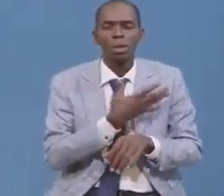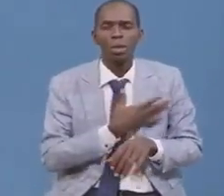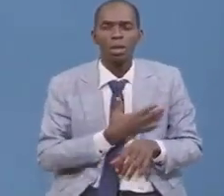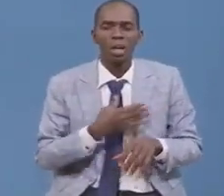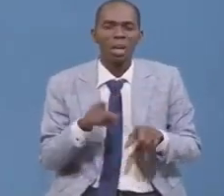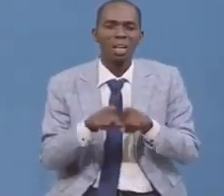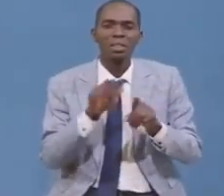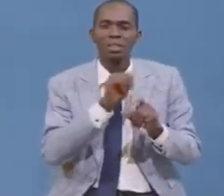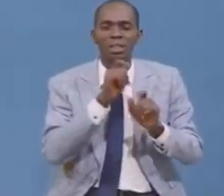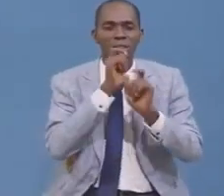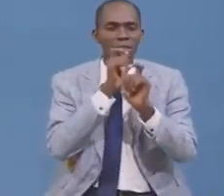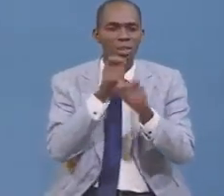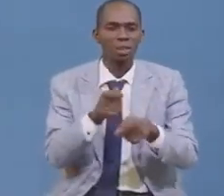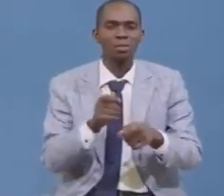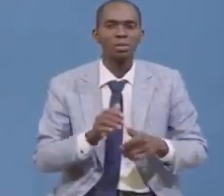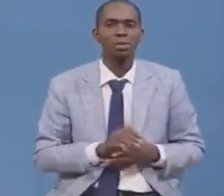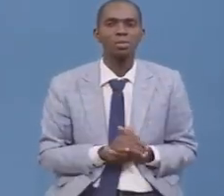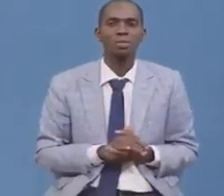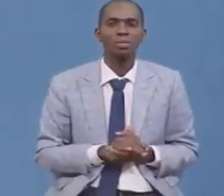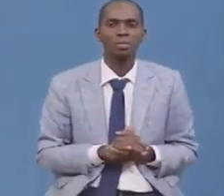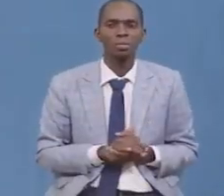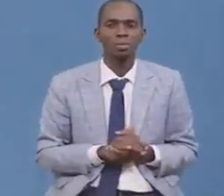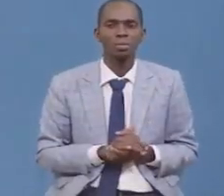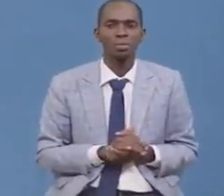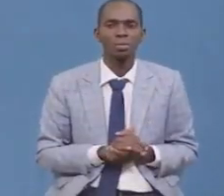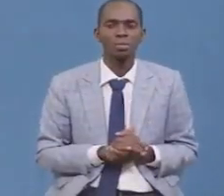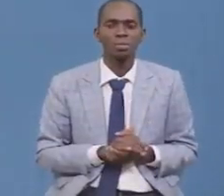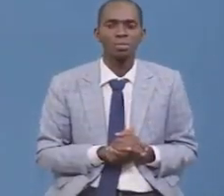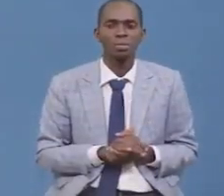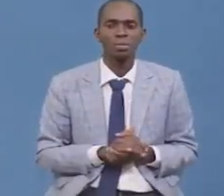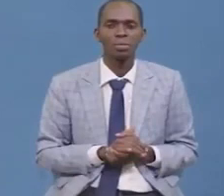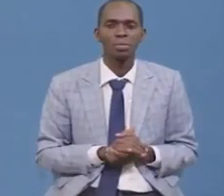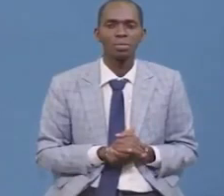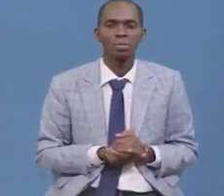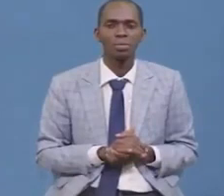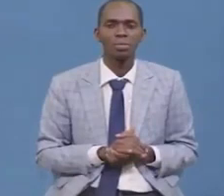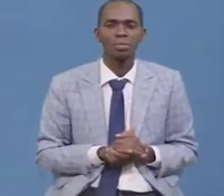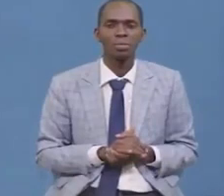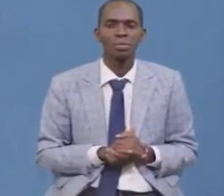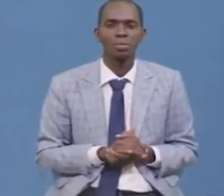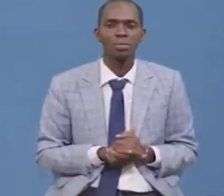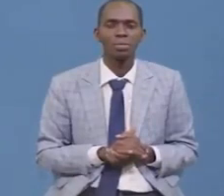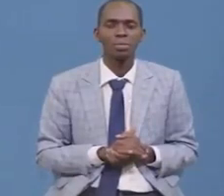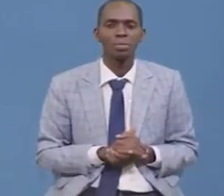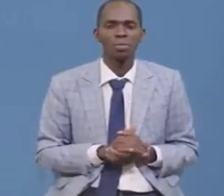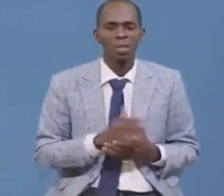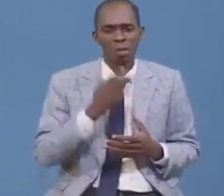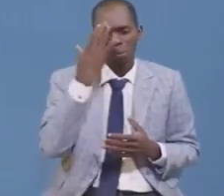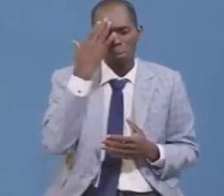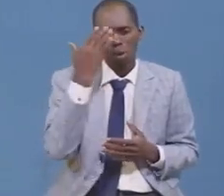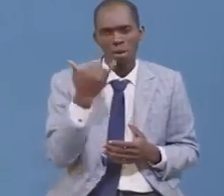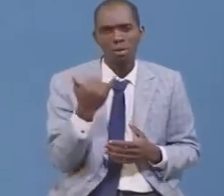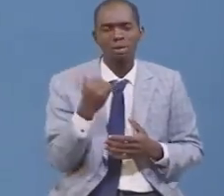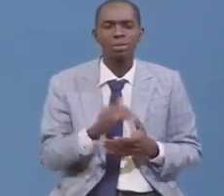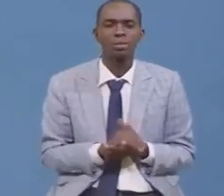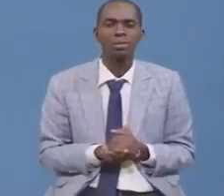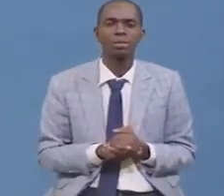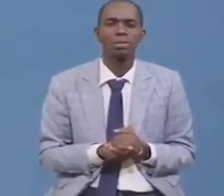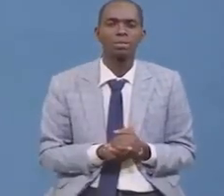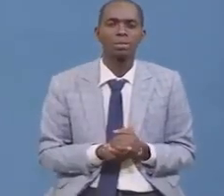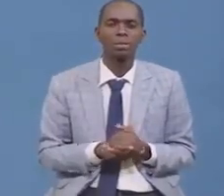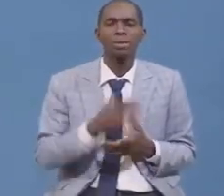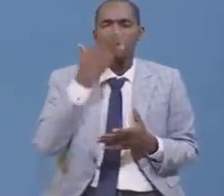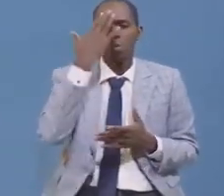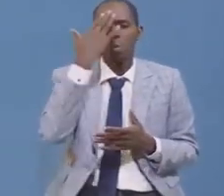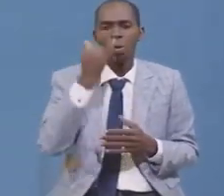ఆ 5 రాళ్ళు కృపా సహితంగా ఇచ్చిన దేవుడు నీ యొద్ద నుంచి ఏమి ఎదురు చూస్తున్నాడు? Why? ఎందుకు? Why do